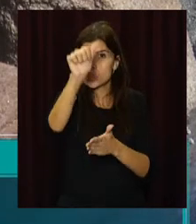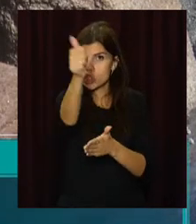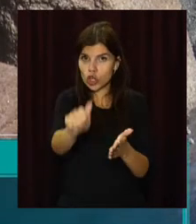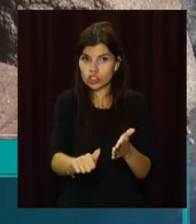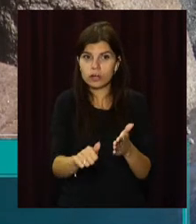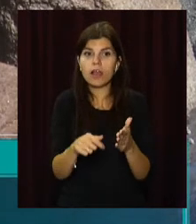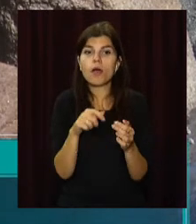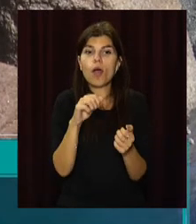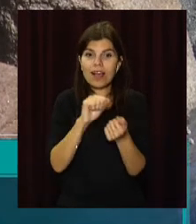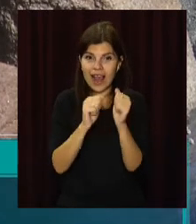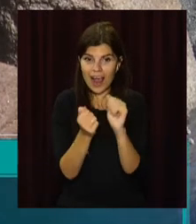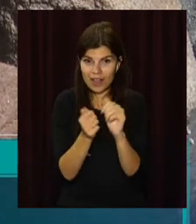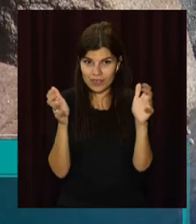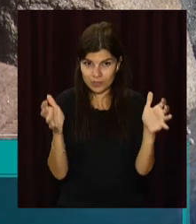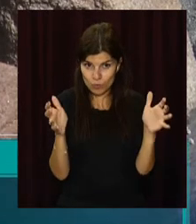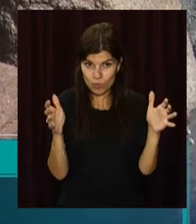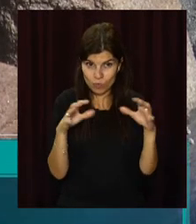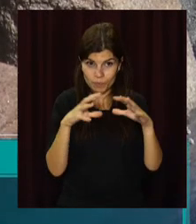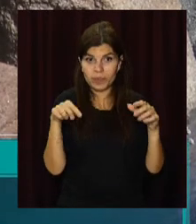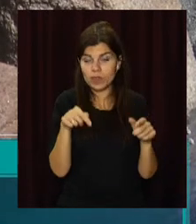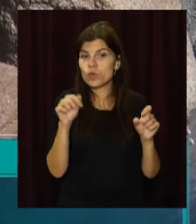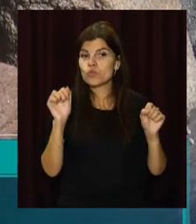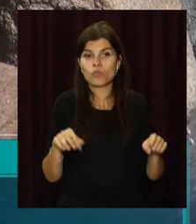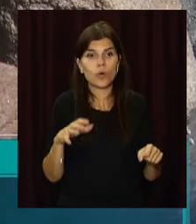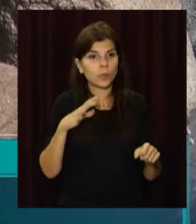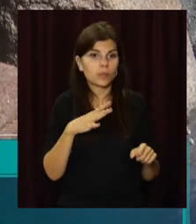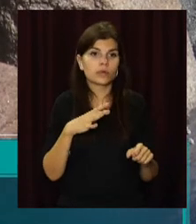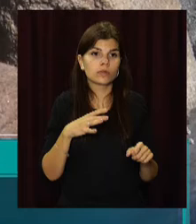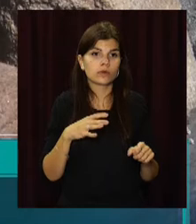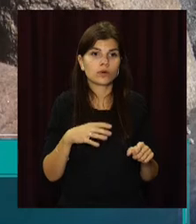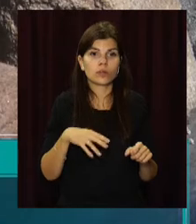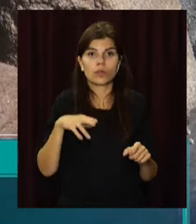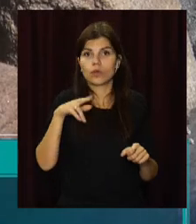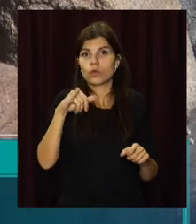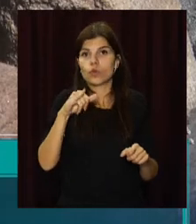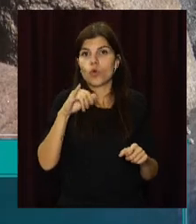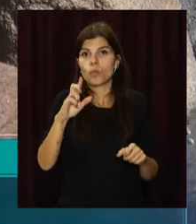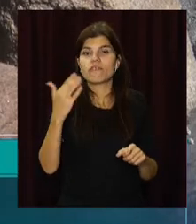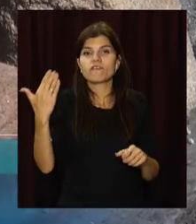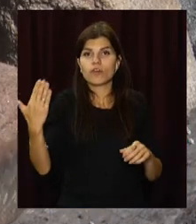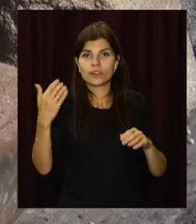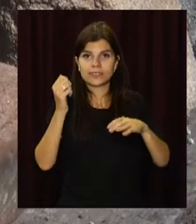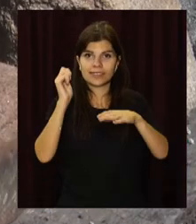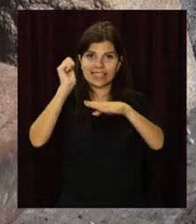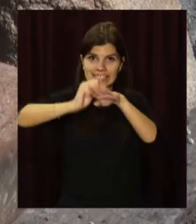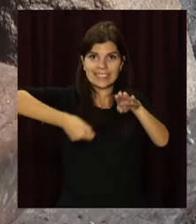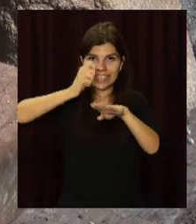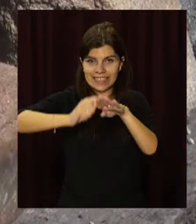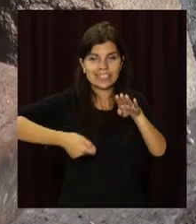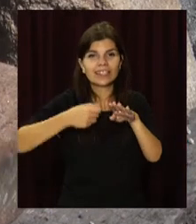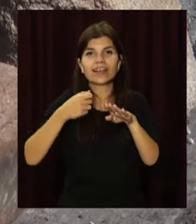блоками каміння. В неї могли, наприклад, забити дубовий клин. Забивалося це тоді